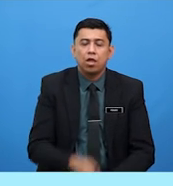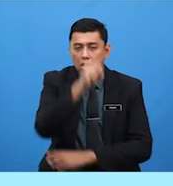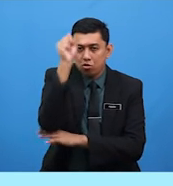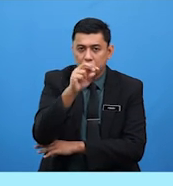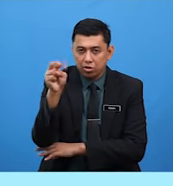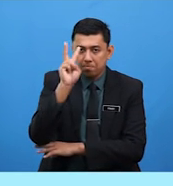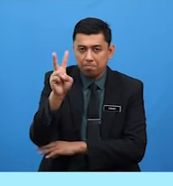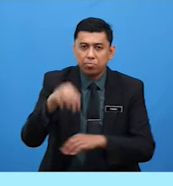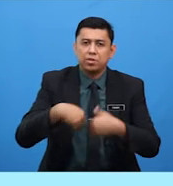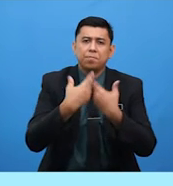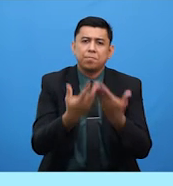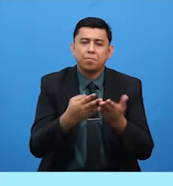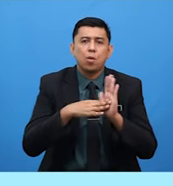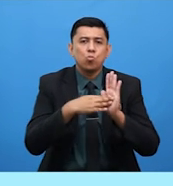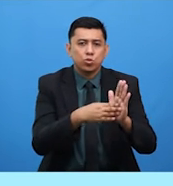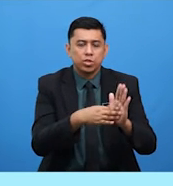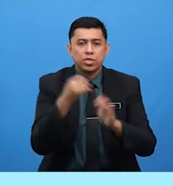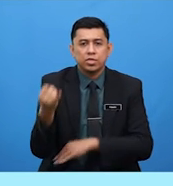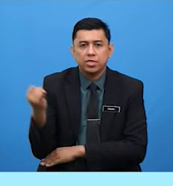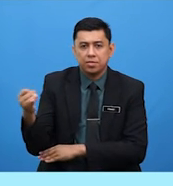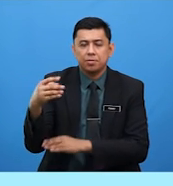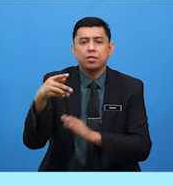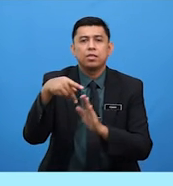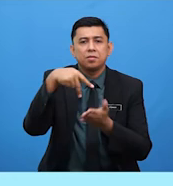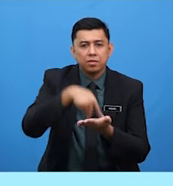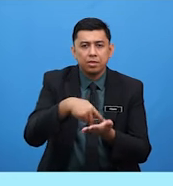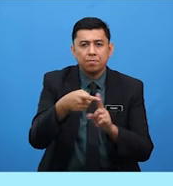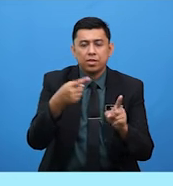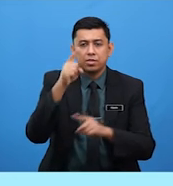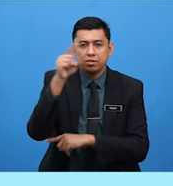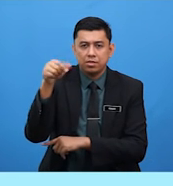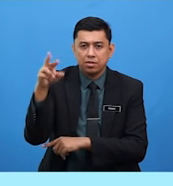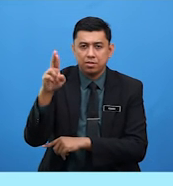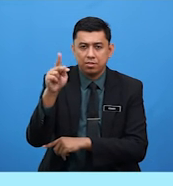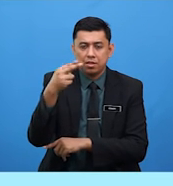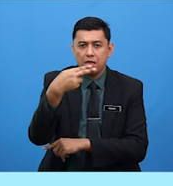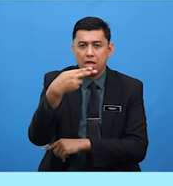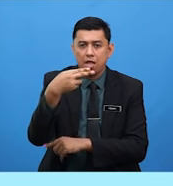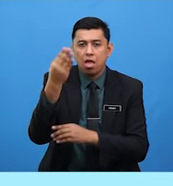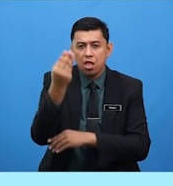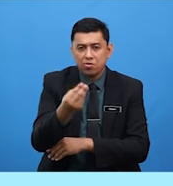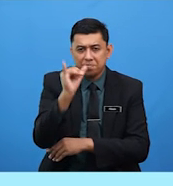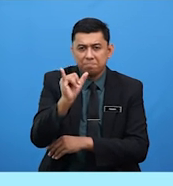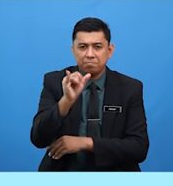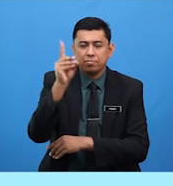Soalan kedua, bagaimana kita membuktikan jirin terdiri daripada zara-zara halus yang diskret?